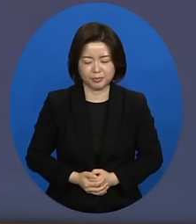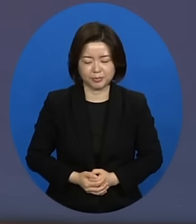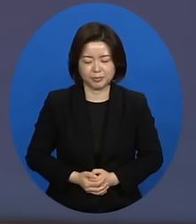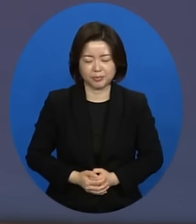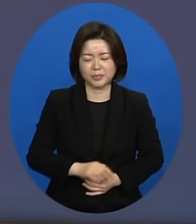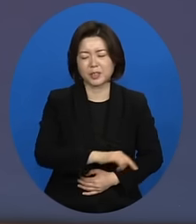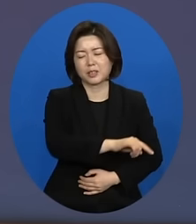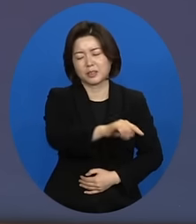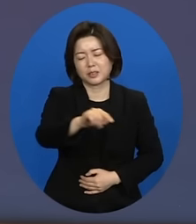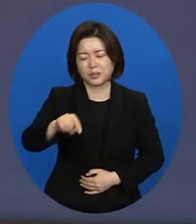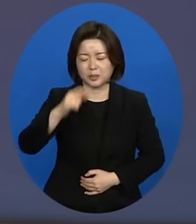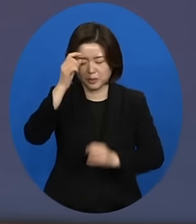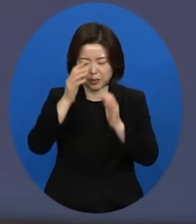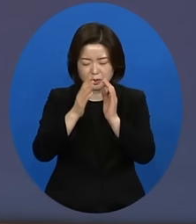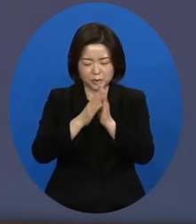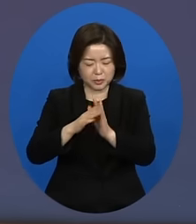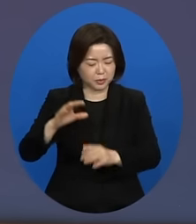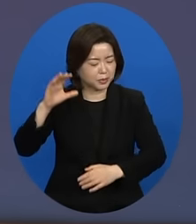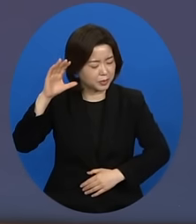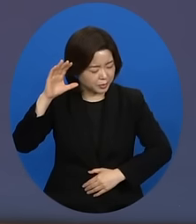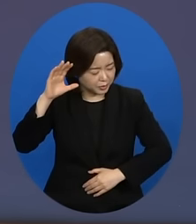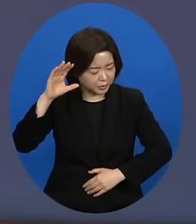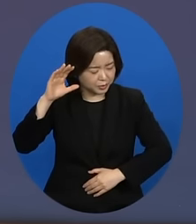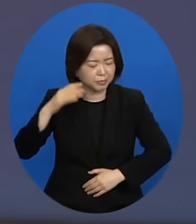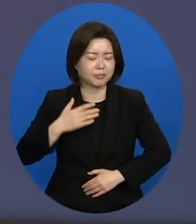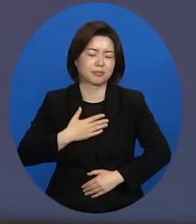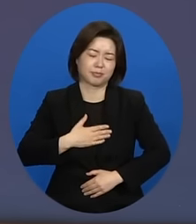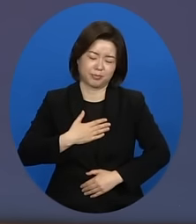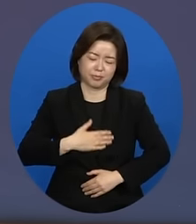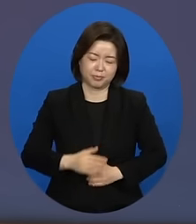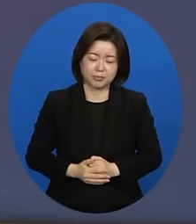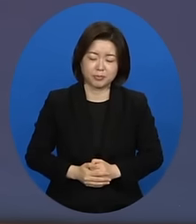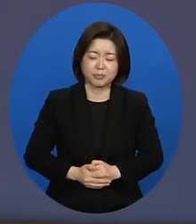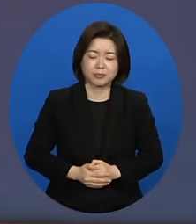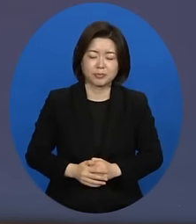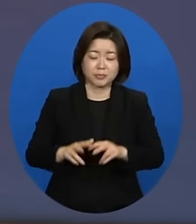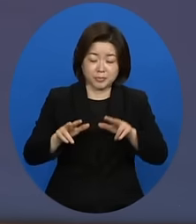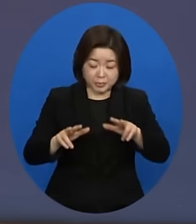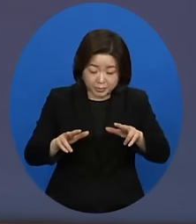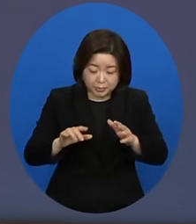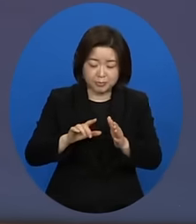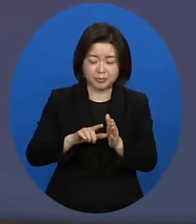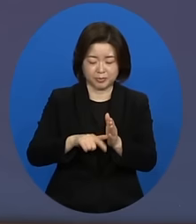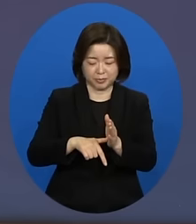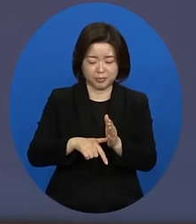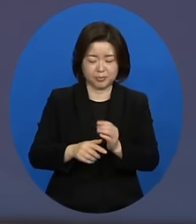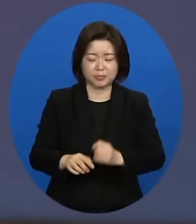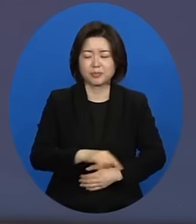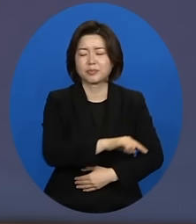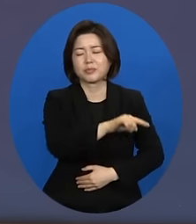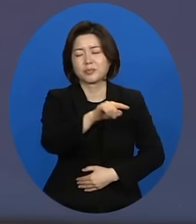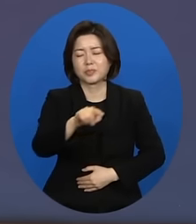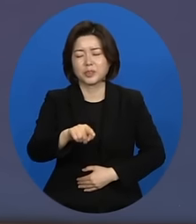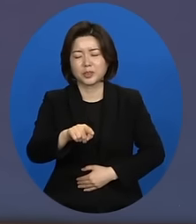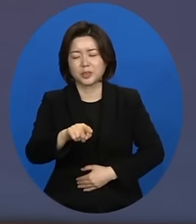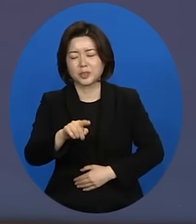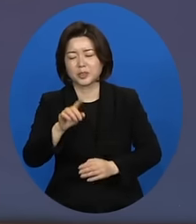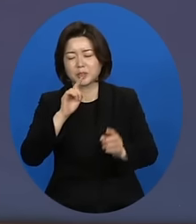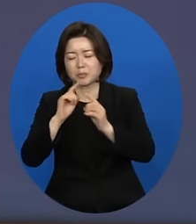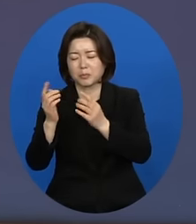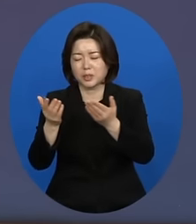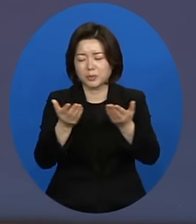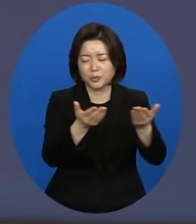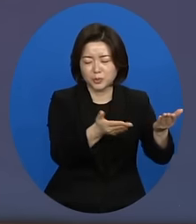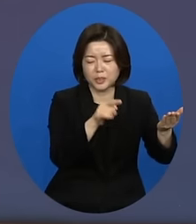저들의 기도를 들으시는 줄을 압니다. 바로 이 시간에 저들에게 들려주시는 그